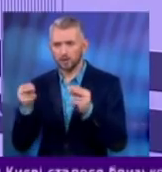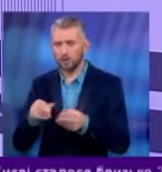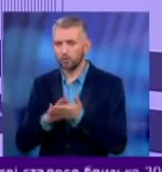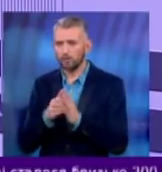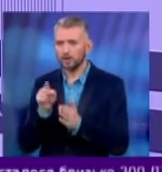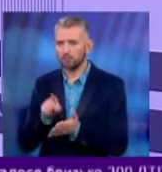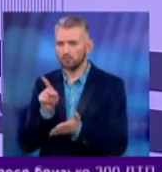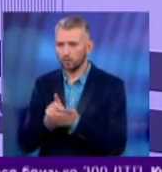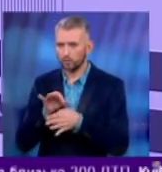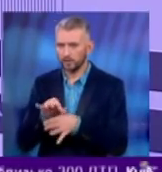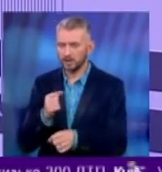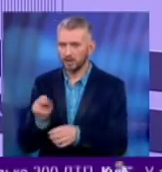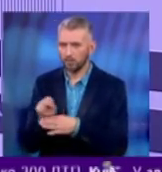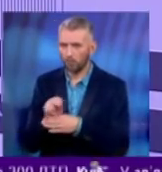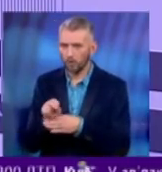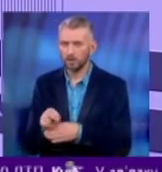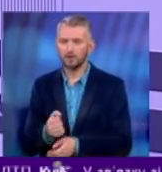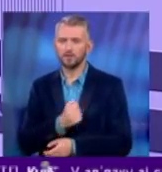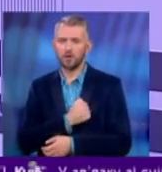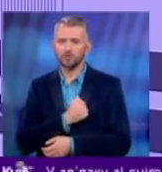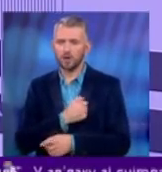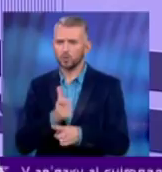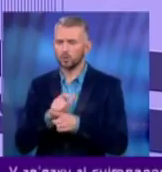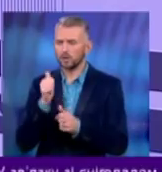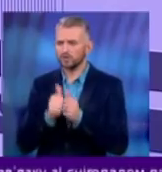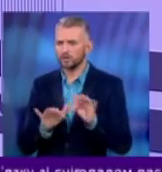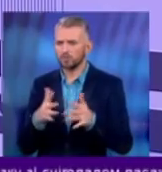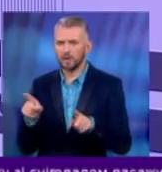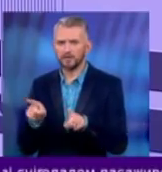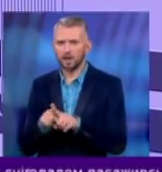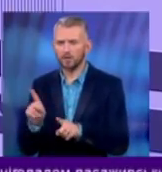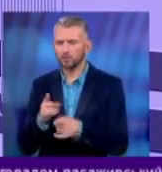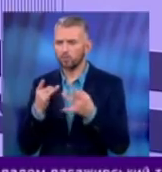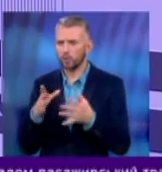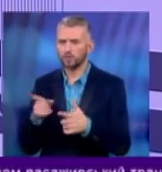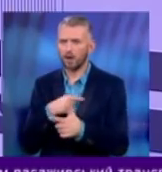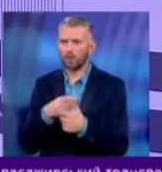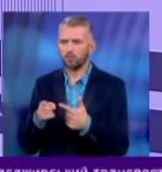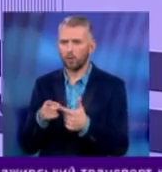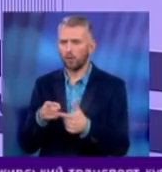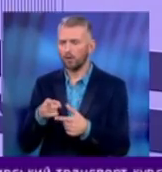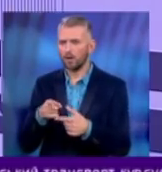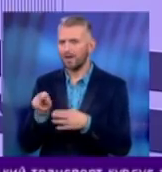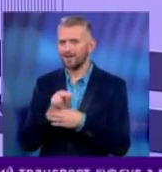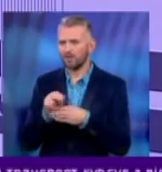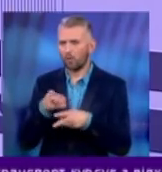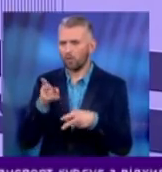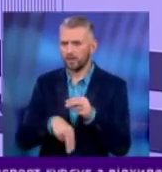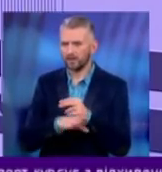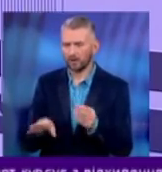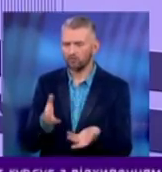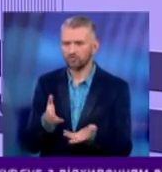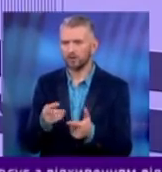мають проводити ремонти. На жаль, от дуже часто трапляється так, що просто або недозавершений ремонт, або